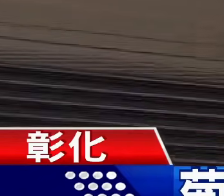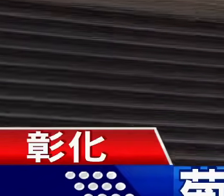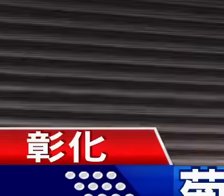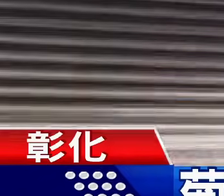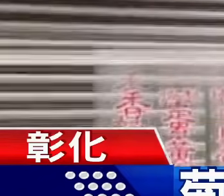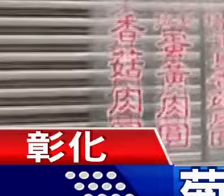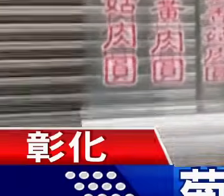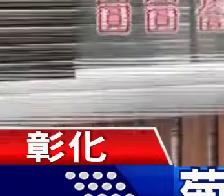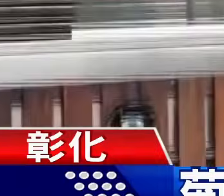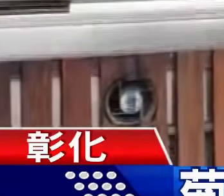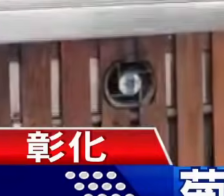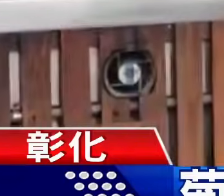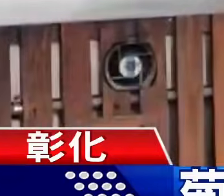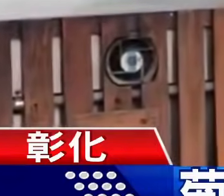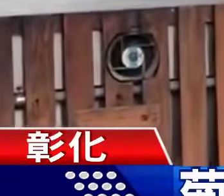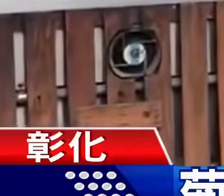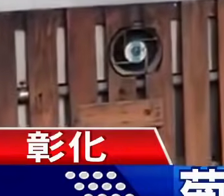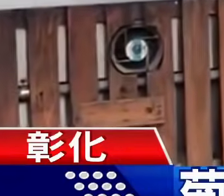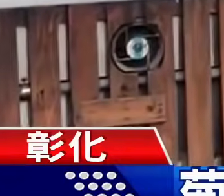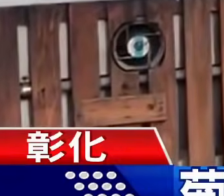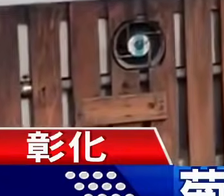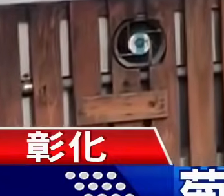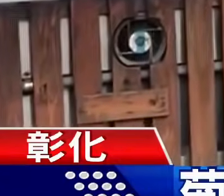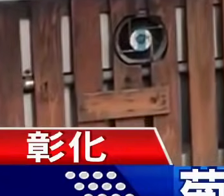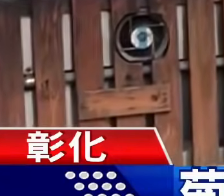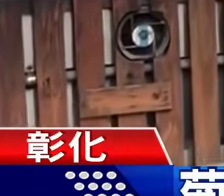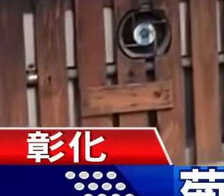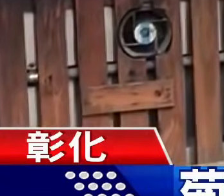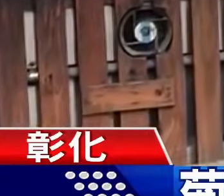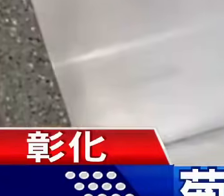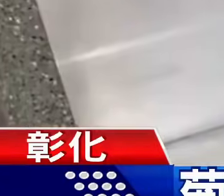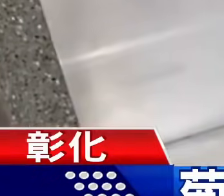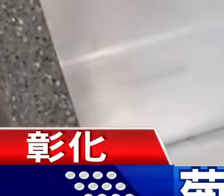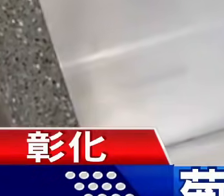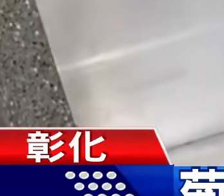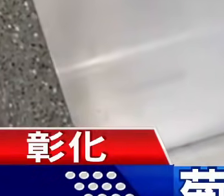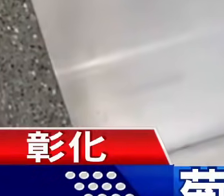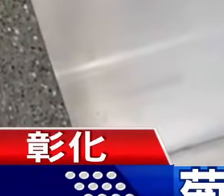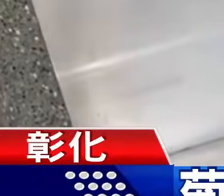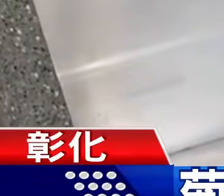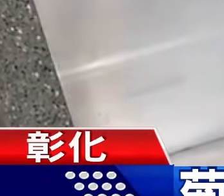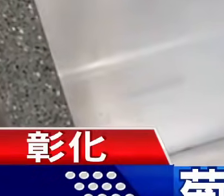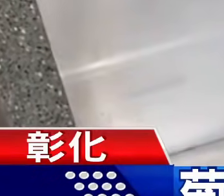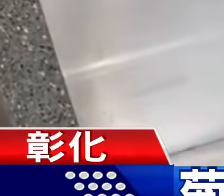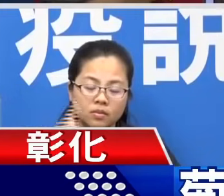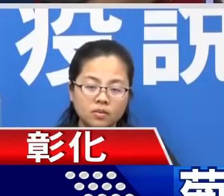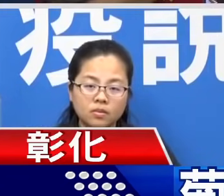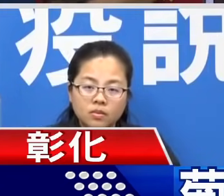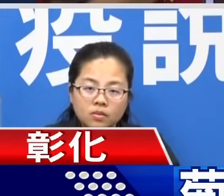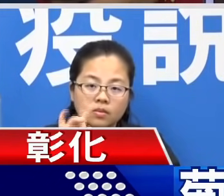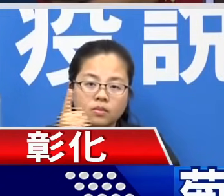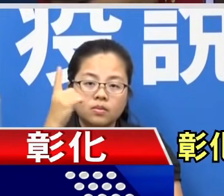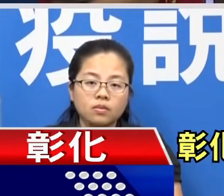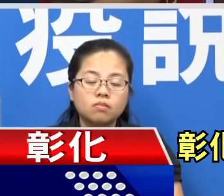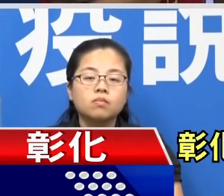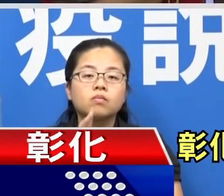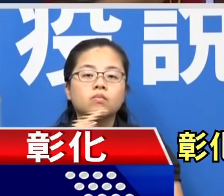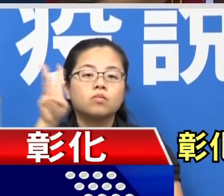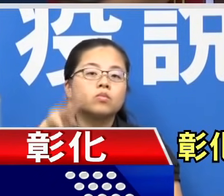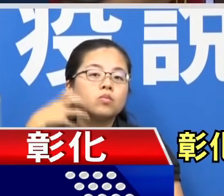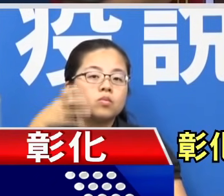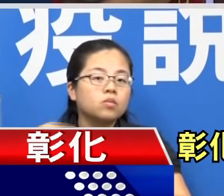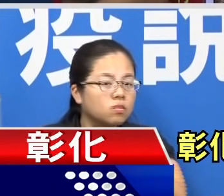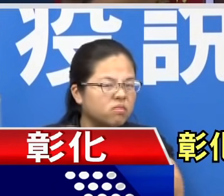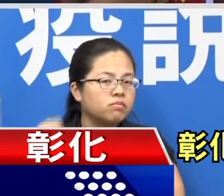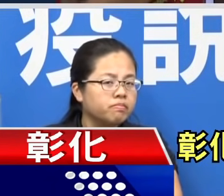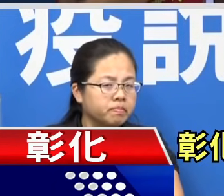分别在果园还有泡茶聊天有接触被传染。葡萄批发商这个传染链好强大。 是这个水果贩卖商